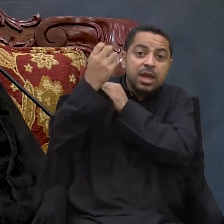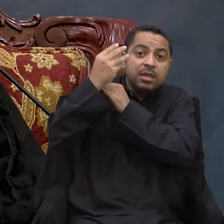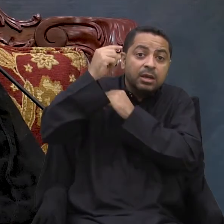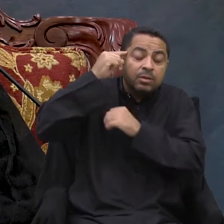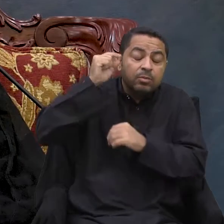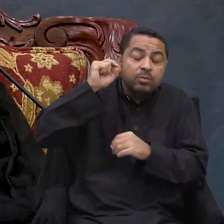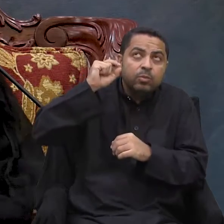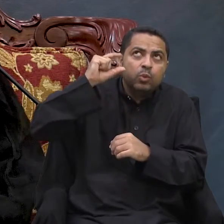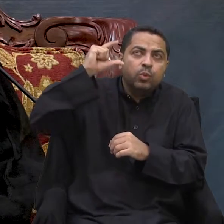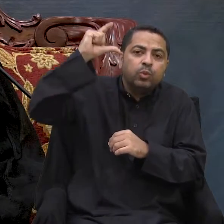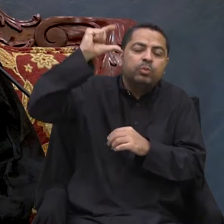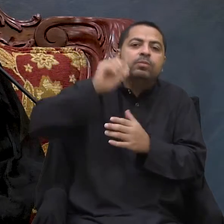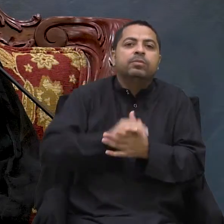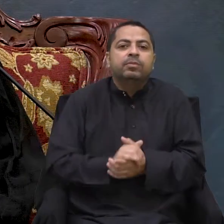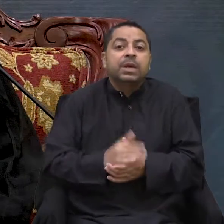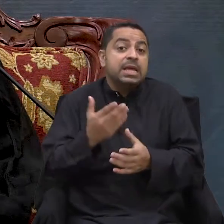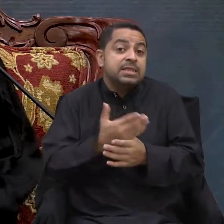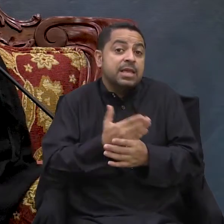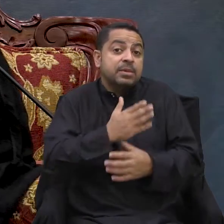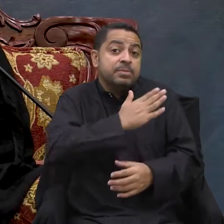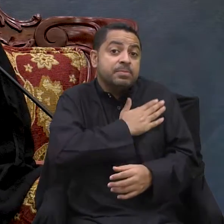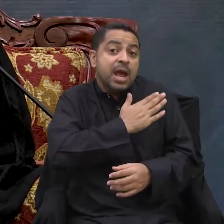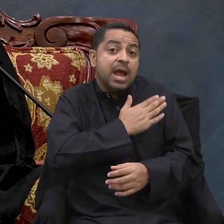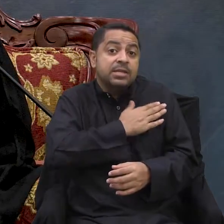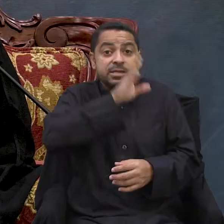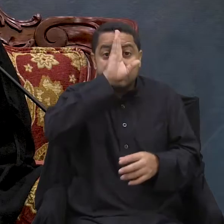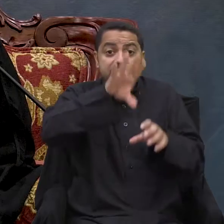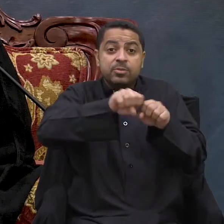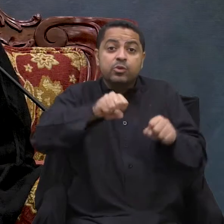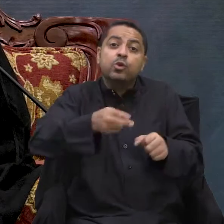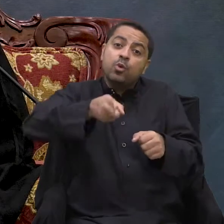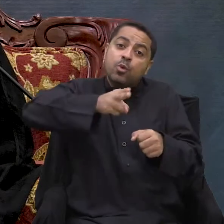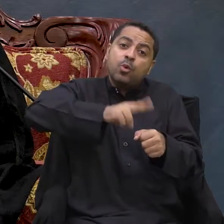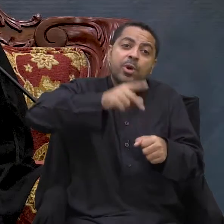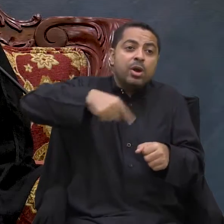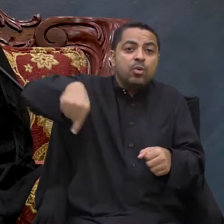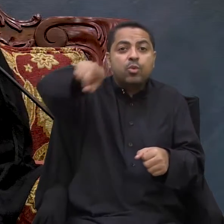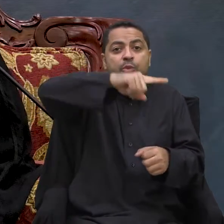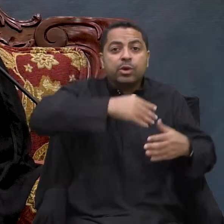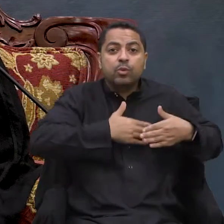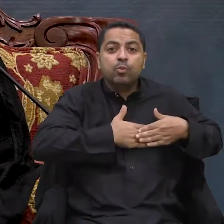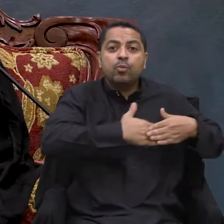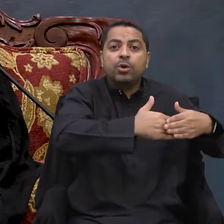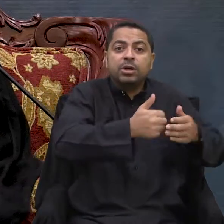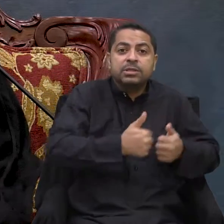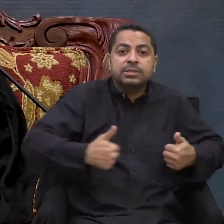ثقافتنا ترتفع، حبنا وولاؤنا لأهل البيت يزداد،